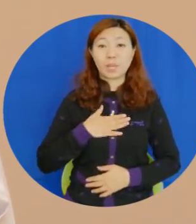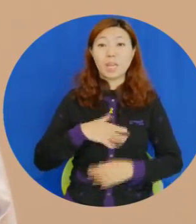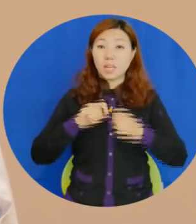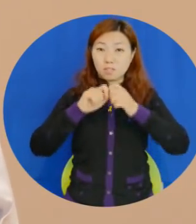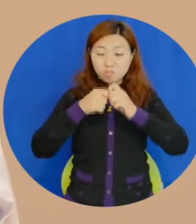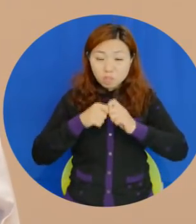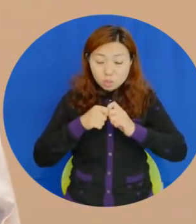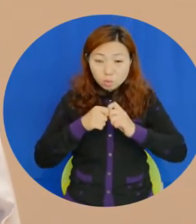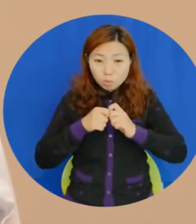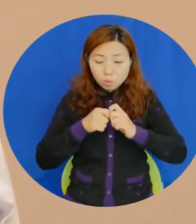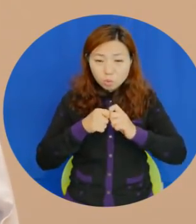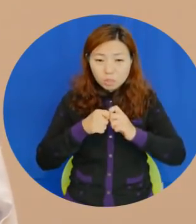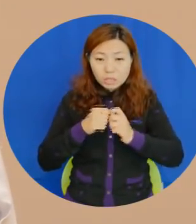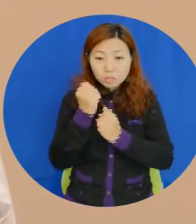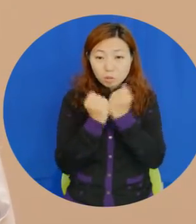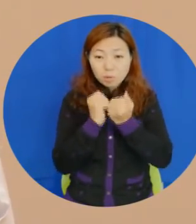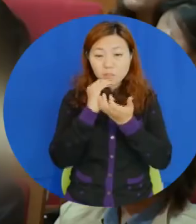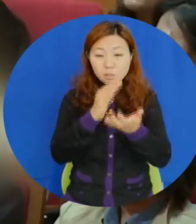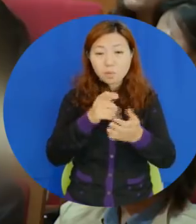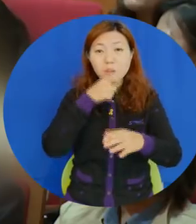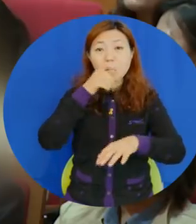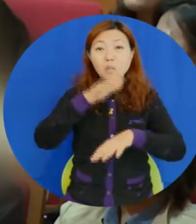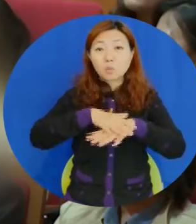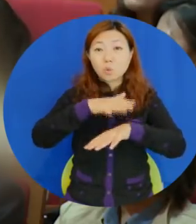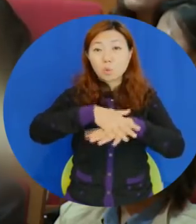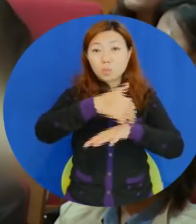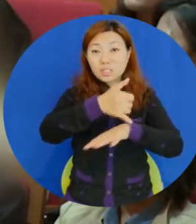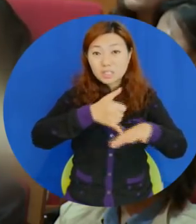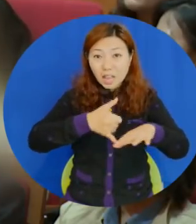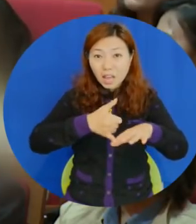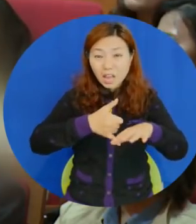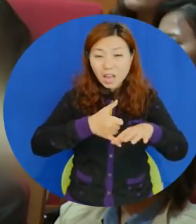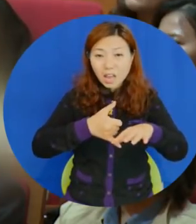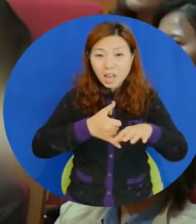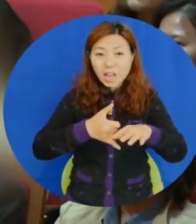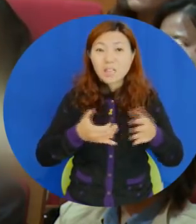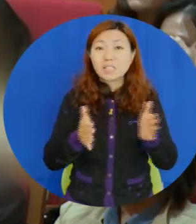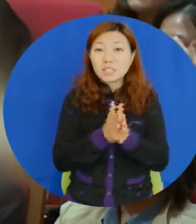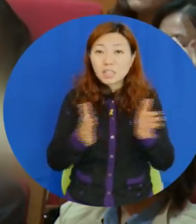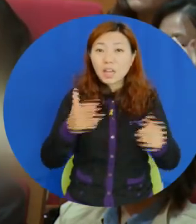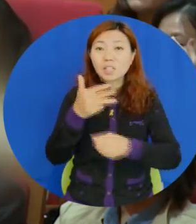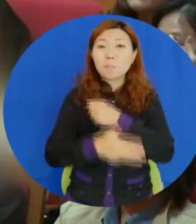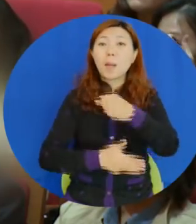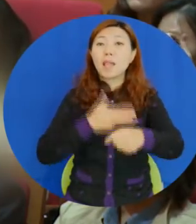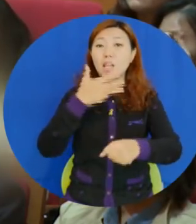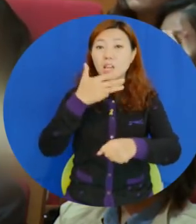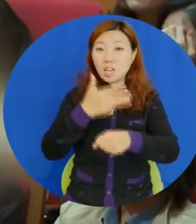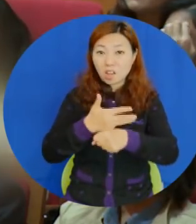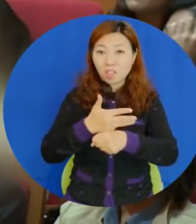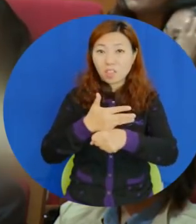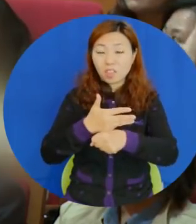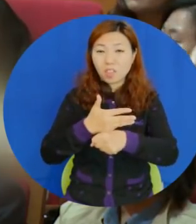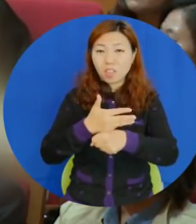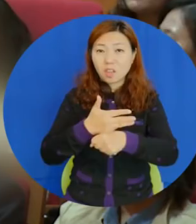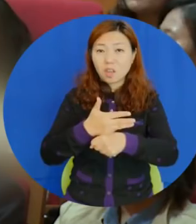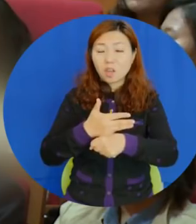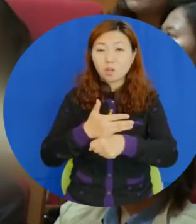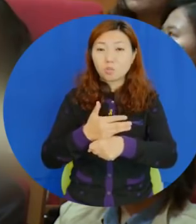모른다니까. 구체적으로 말씀을 드리면, 귀농을 한지 8년 차입니다. 네. 그리고